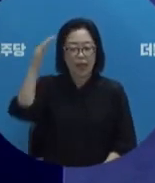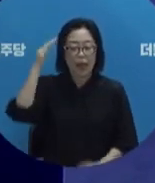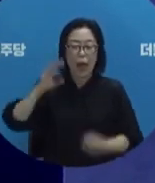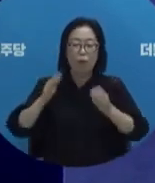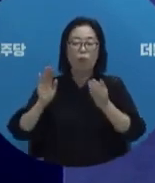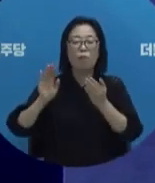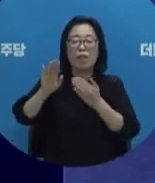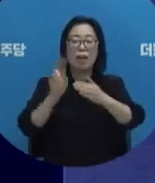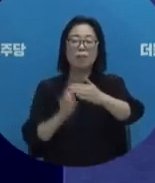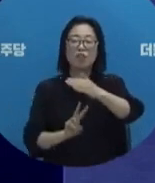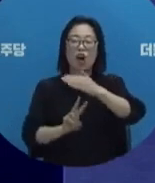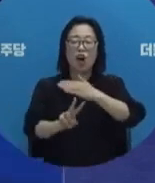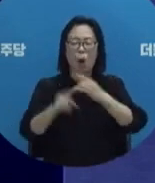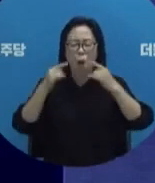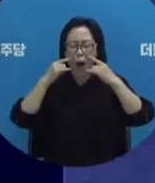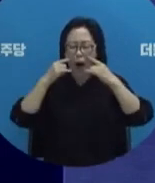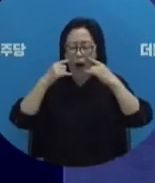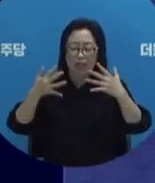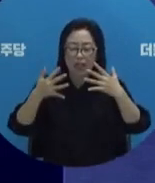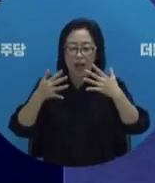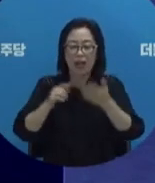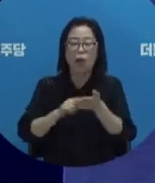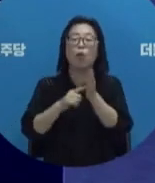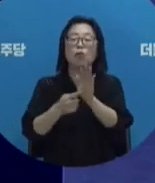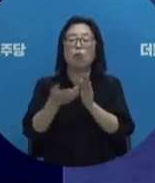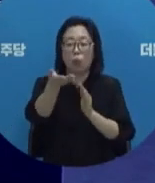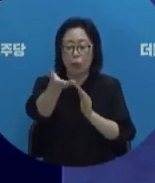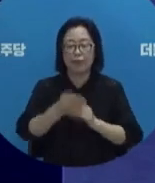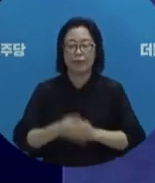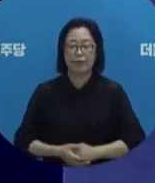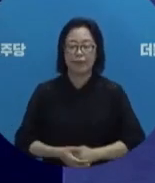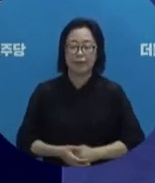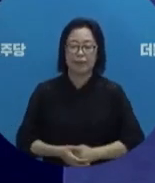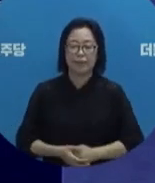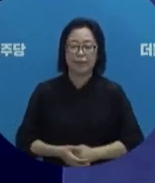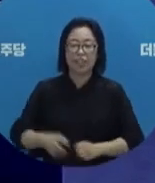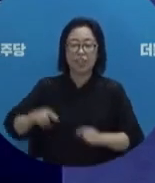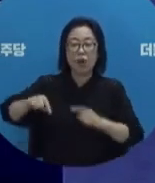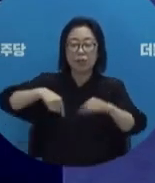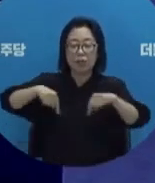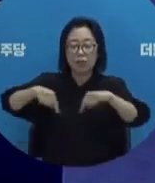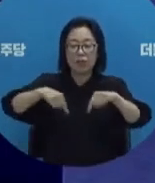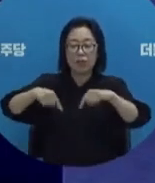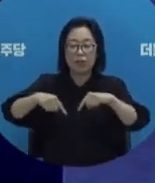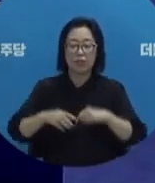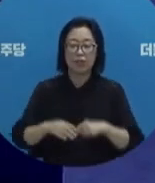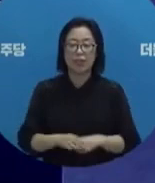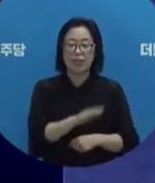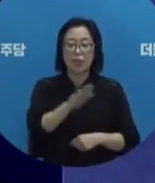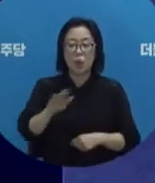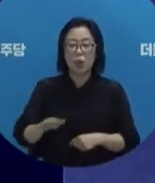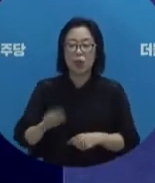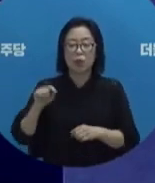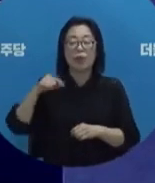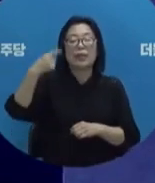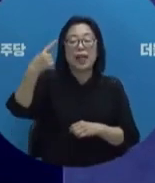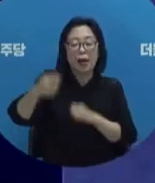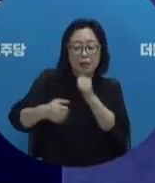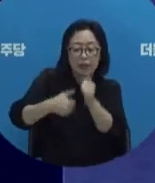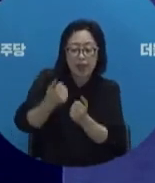미래의 비전을 뚜렷하게 제시하겠습니다 정치는 우리와 다음 세대가